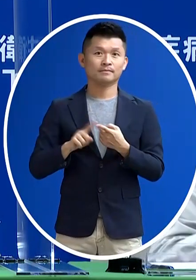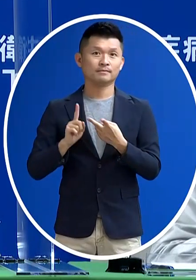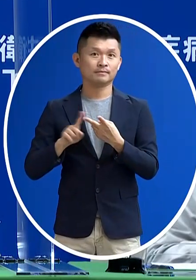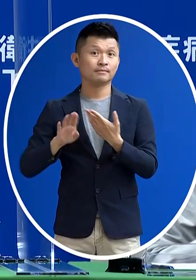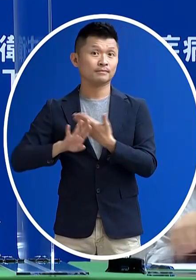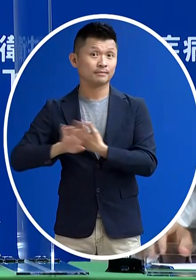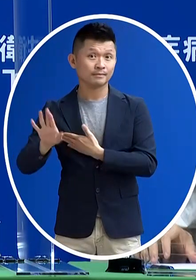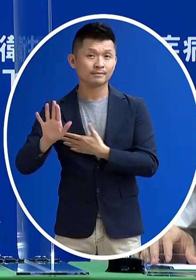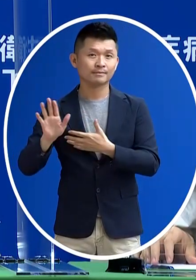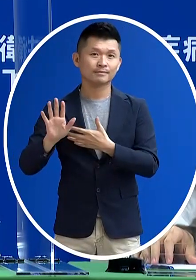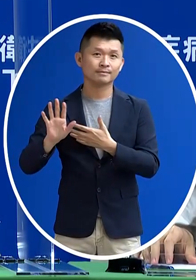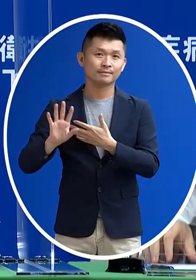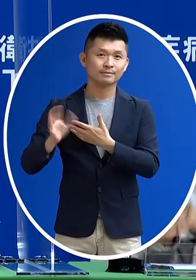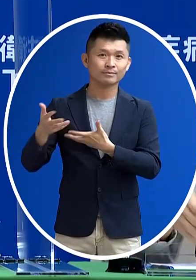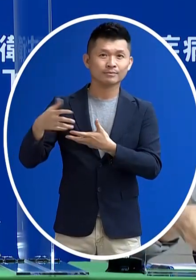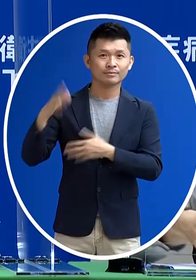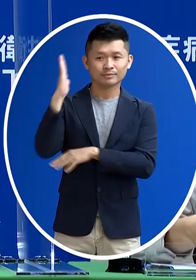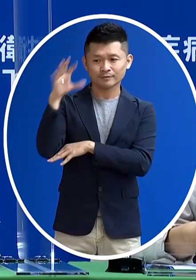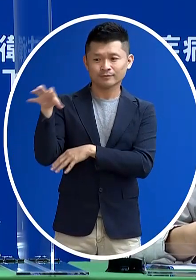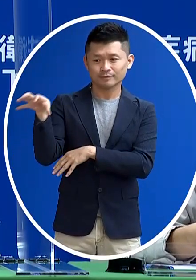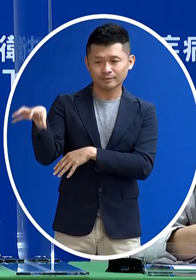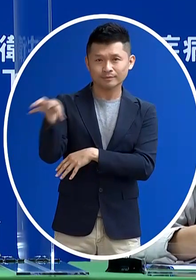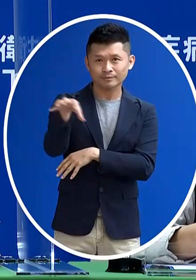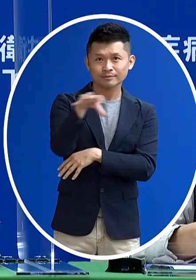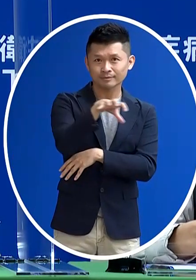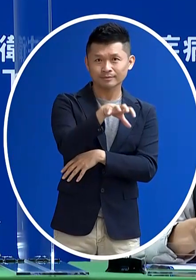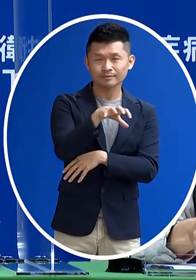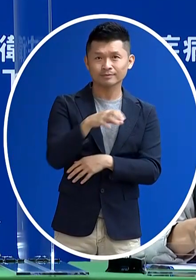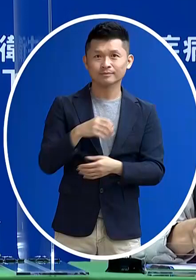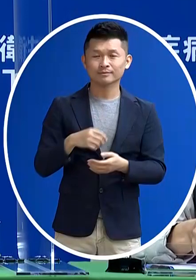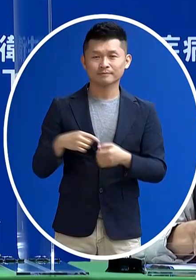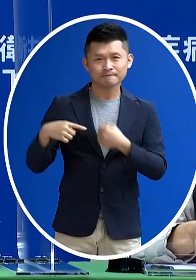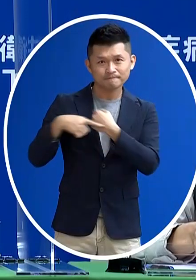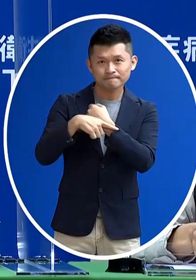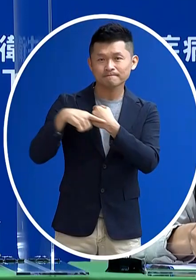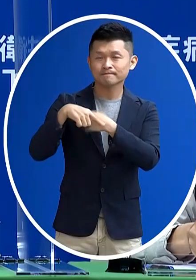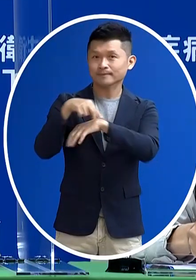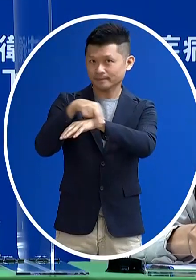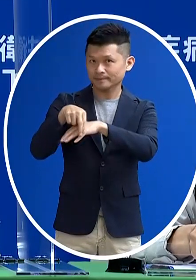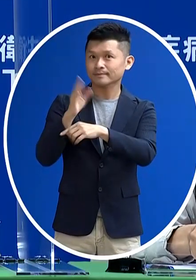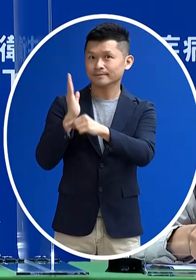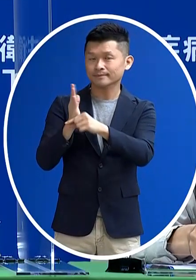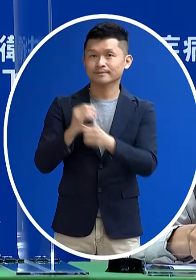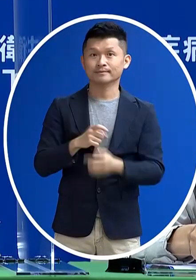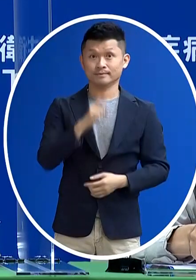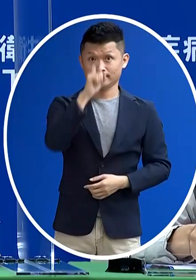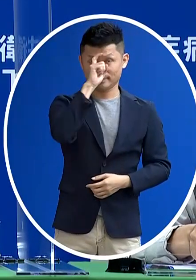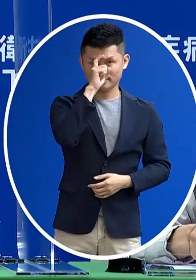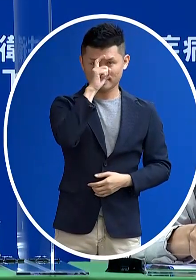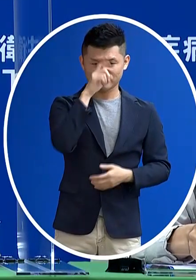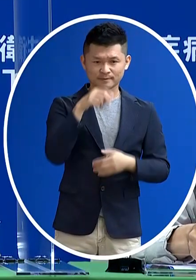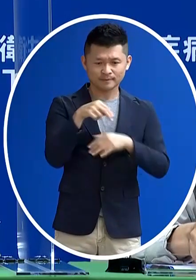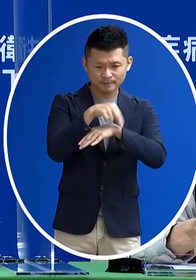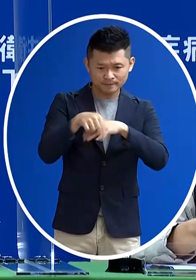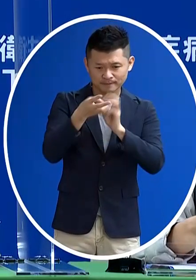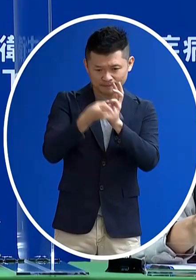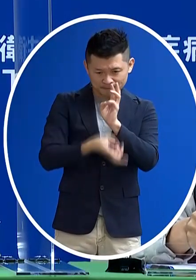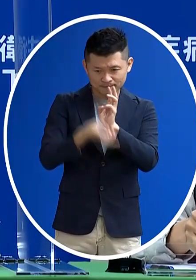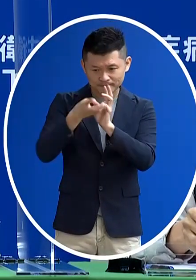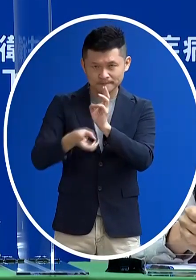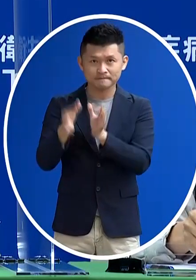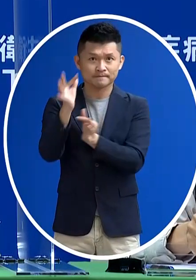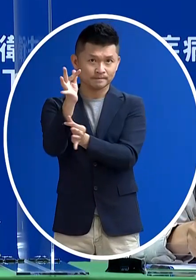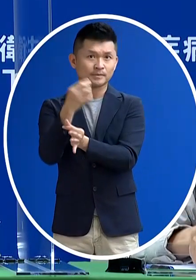跟其他相关的部会，我们都在持续在做研议跟规划，希望把这一个更周全，然